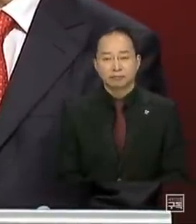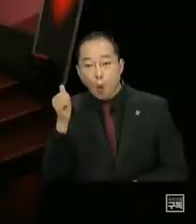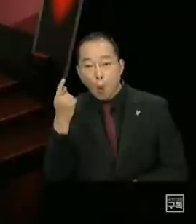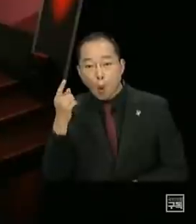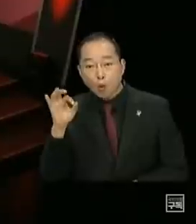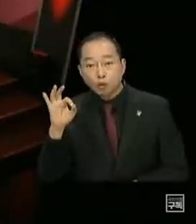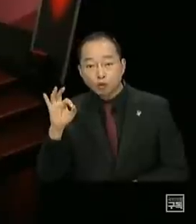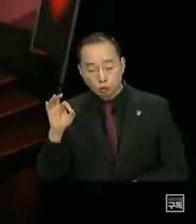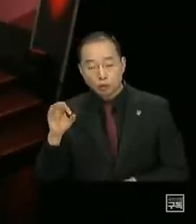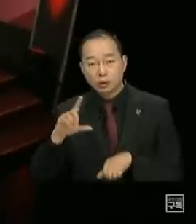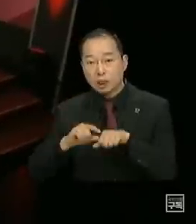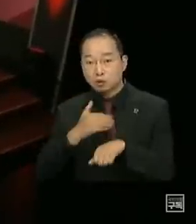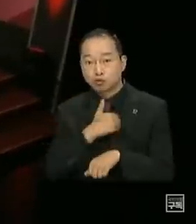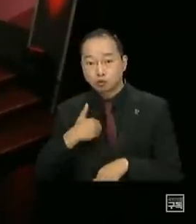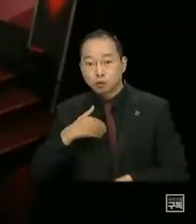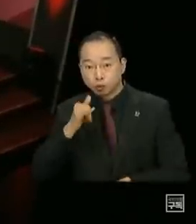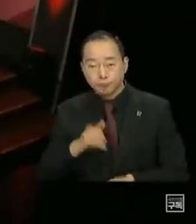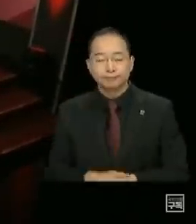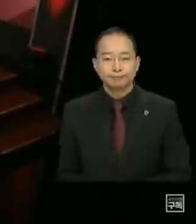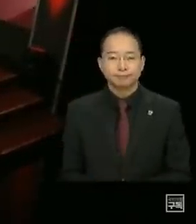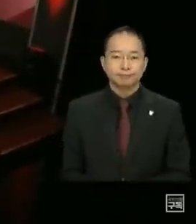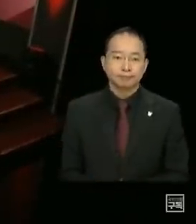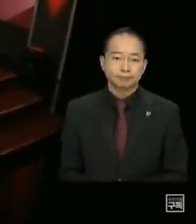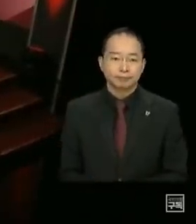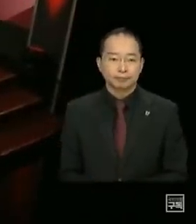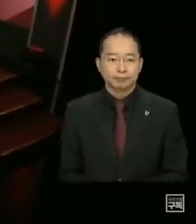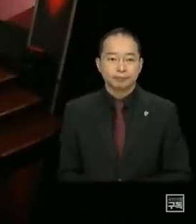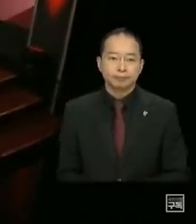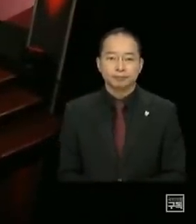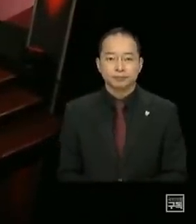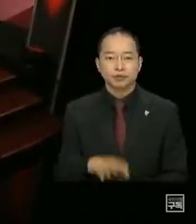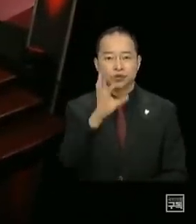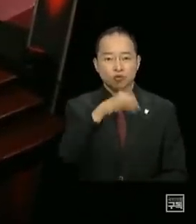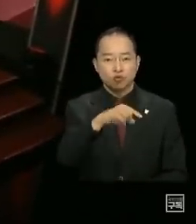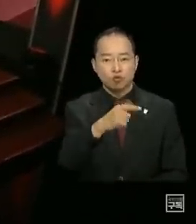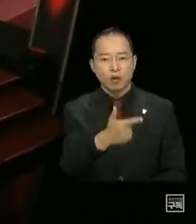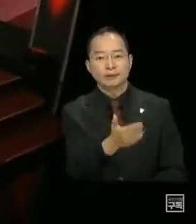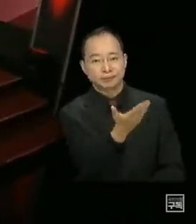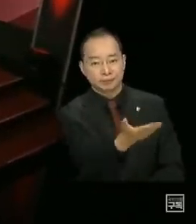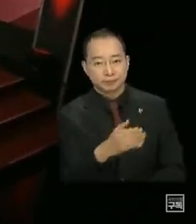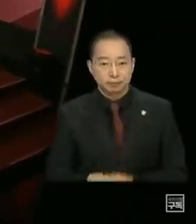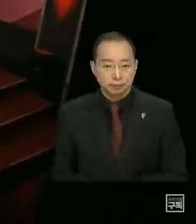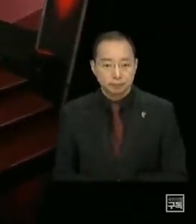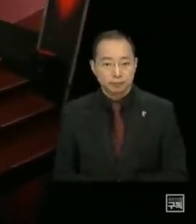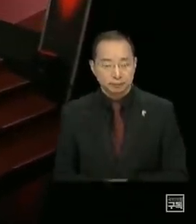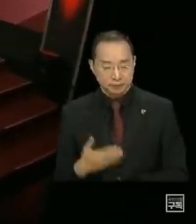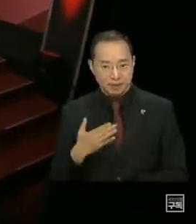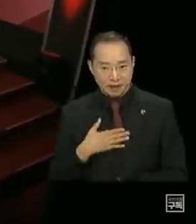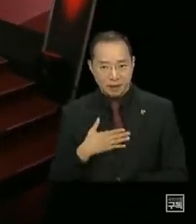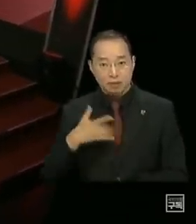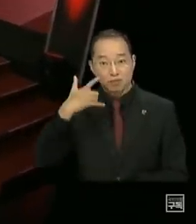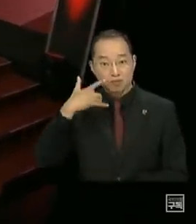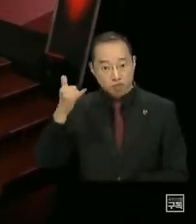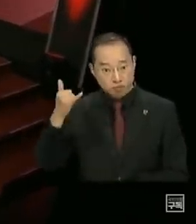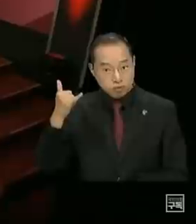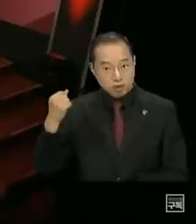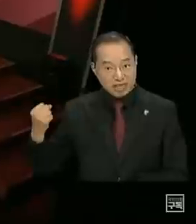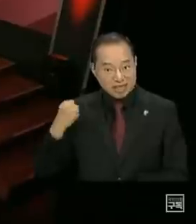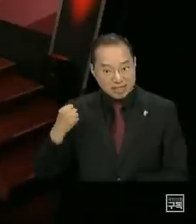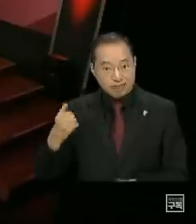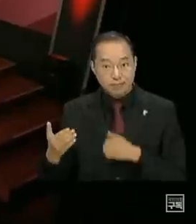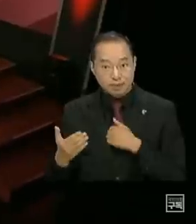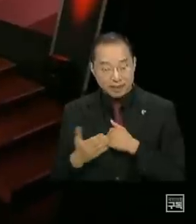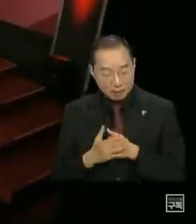해봤습니다. 어느 분님이나 저는 부모 찬스로 여기까지 온 거는 아니죠. 그 점에서 제가 닮은